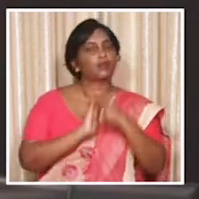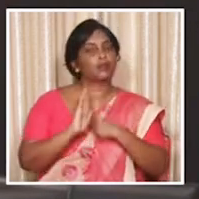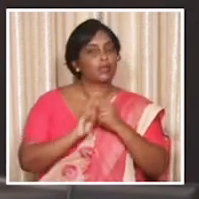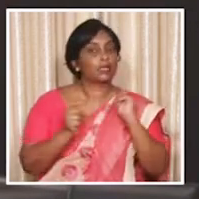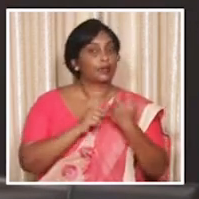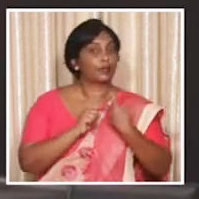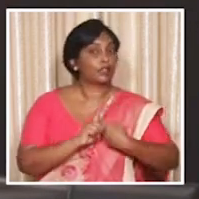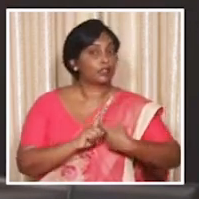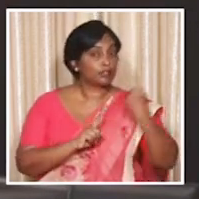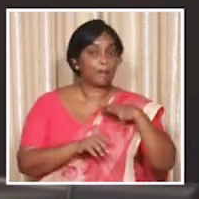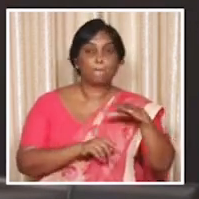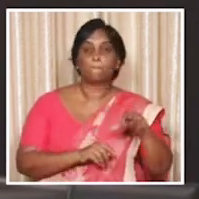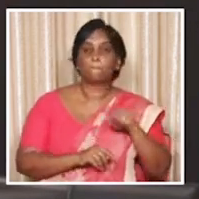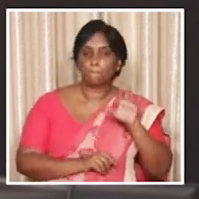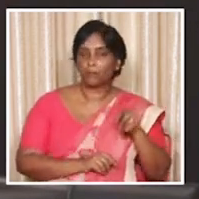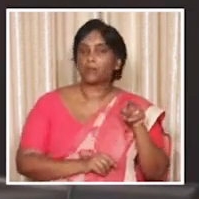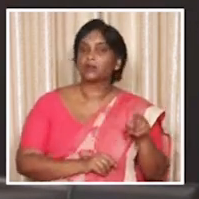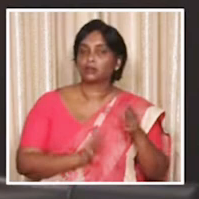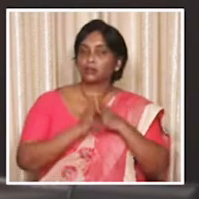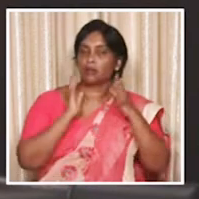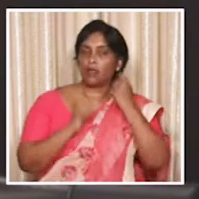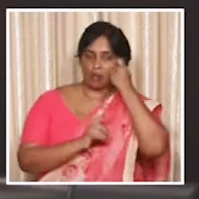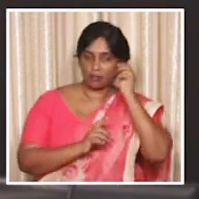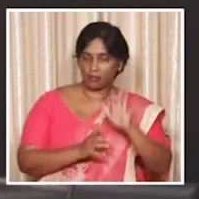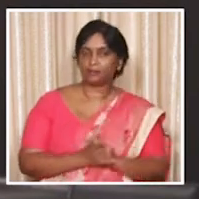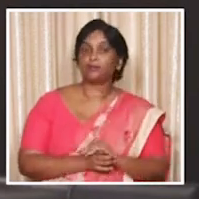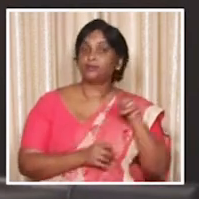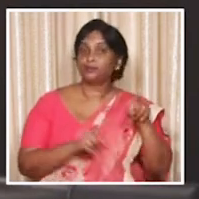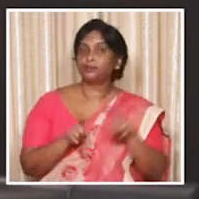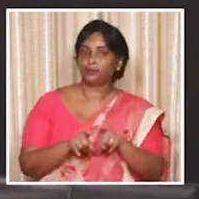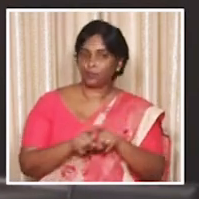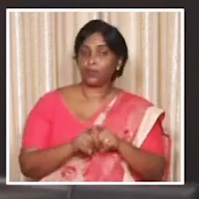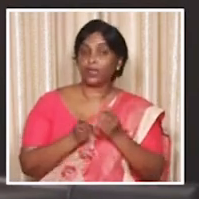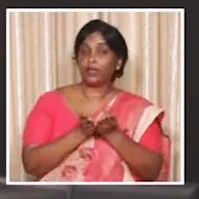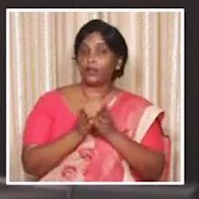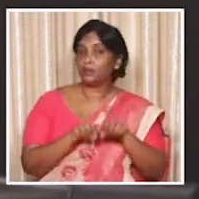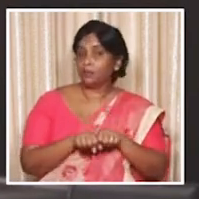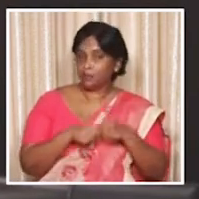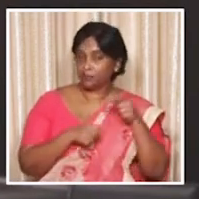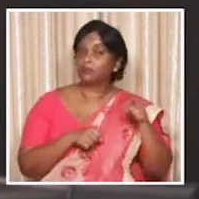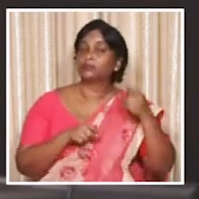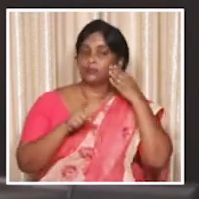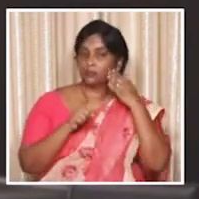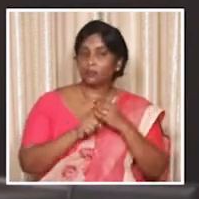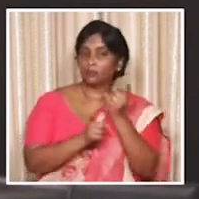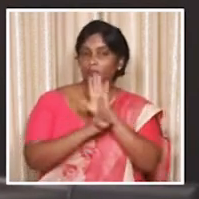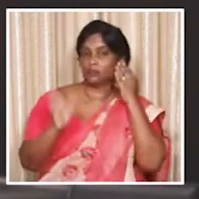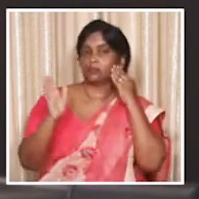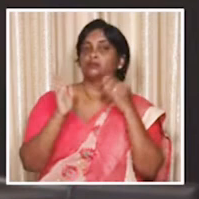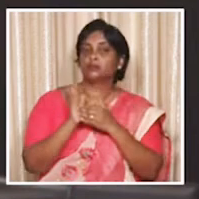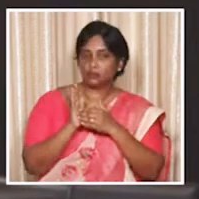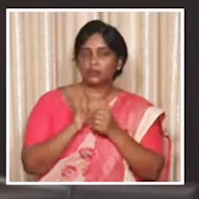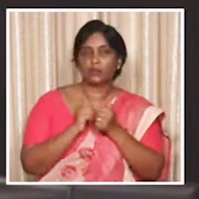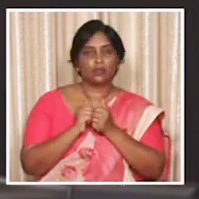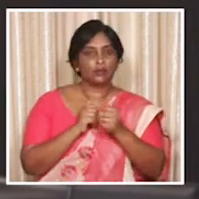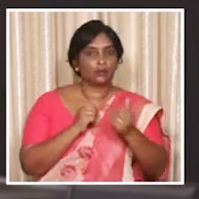ක්‍රිකට් දියුණු කිරීම සඳහා පාවිච්චි කළ යුතුයි කියන එක බොහෝ දෙනෙක්ගේ අදහස වුණා. ඒ වගේම විනය කඩකිරීම් වලදීත් ඒ සඳහා ඍජු මැදිහත් වීම